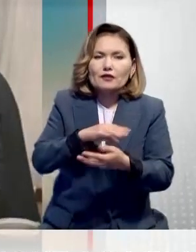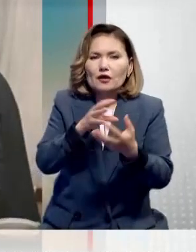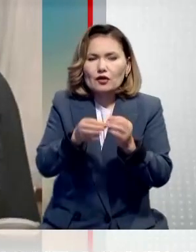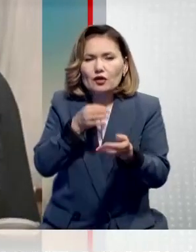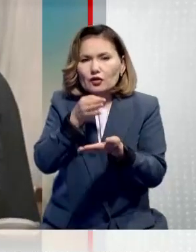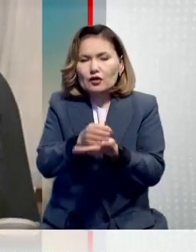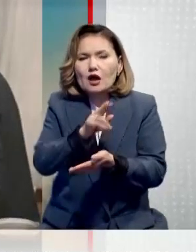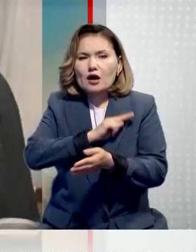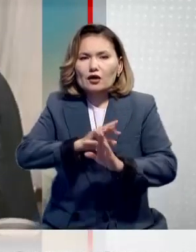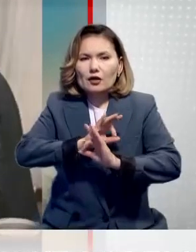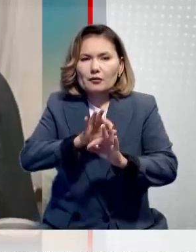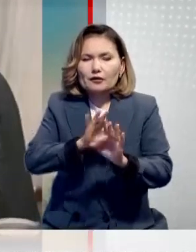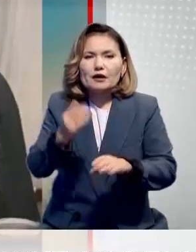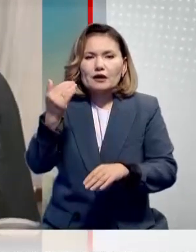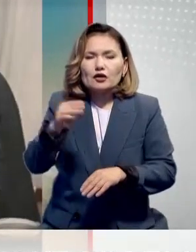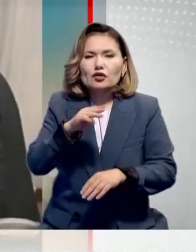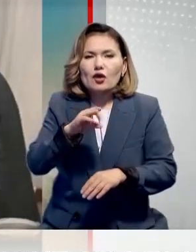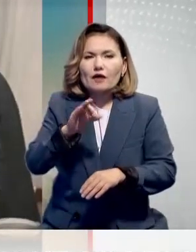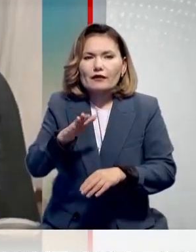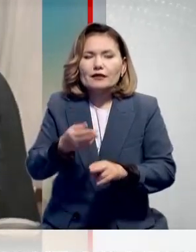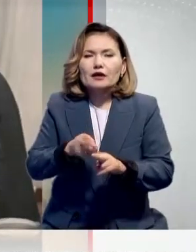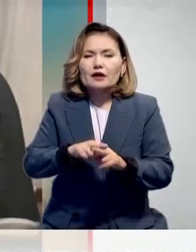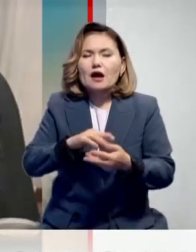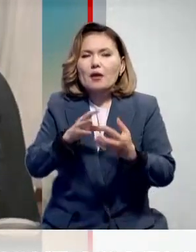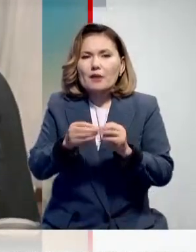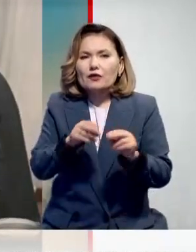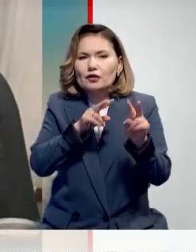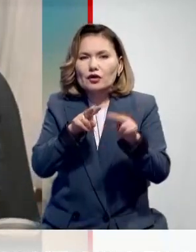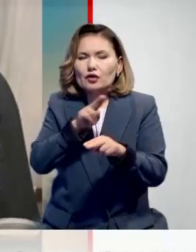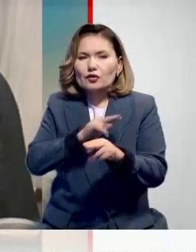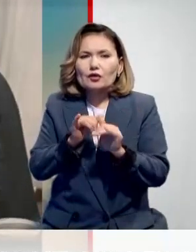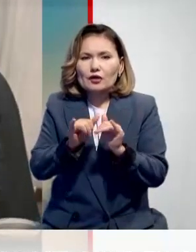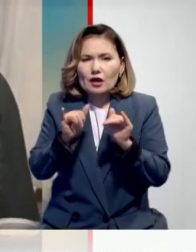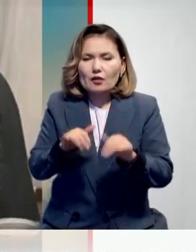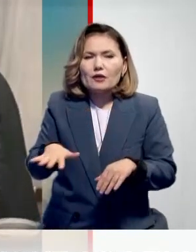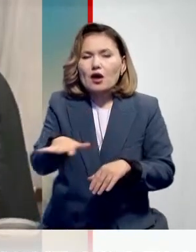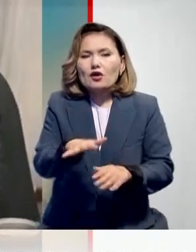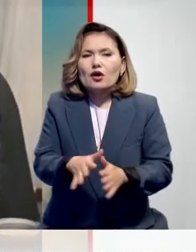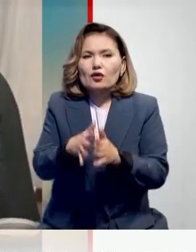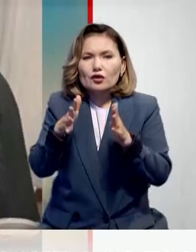туралы есеп берді. Кездесу соңында Қасым Жомарт Тоқаев геологиялық барлау жұмыстарын дамыту және